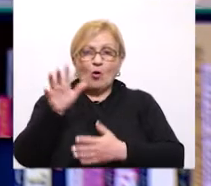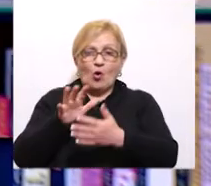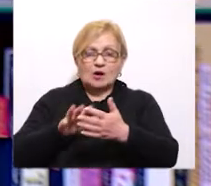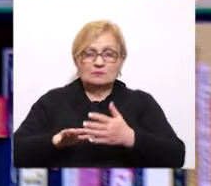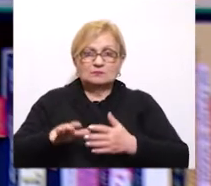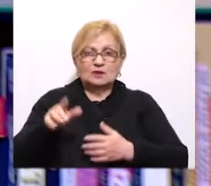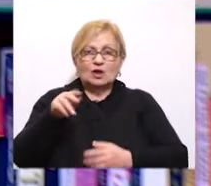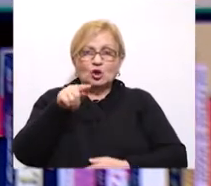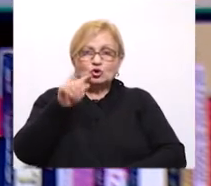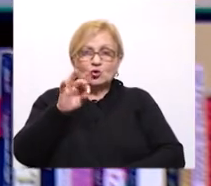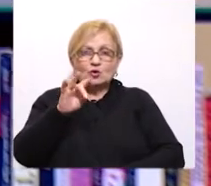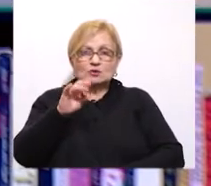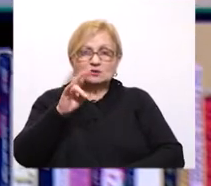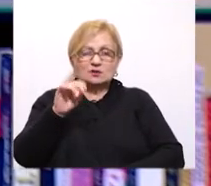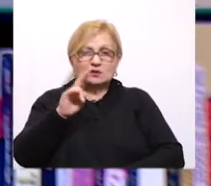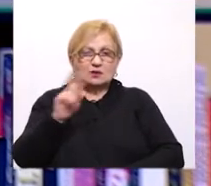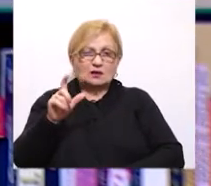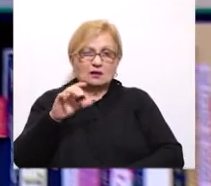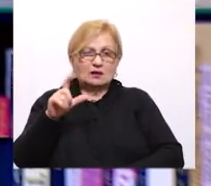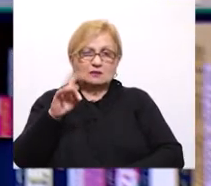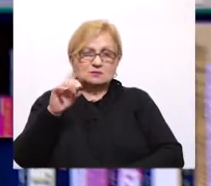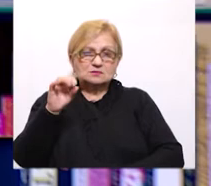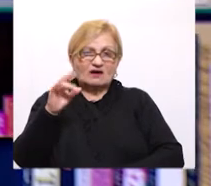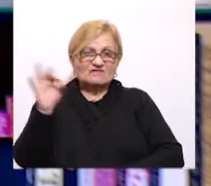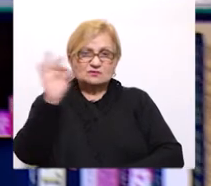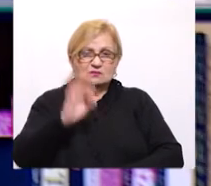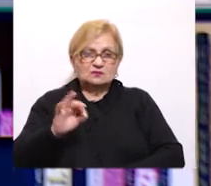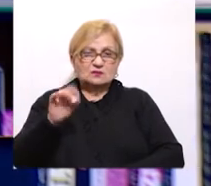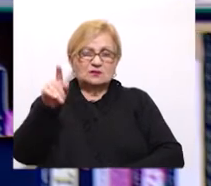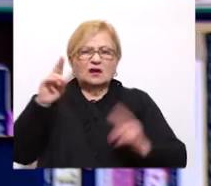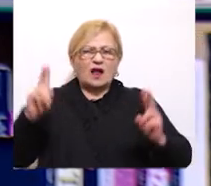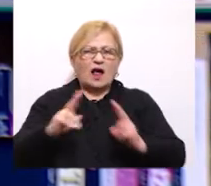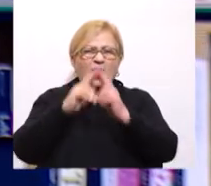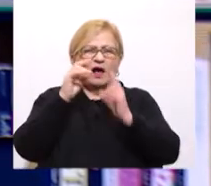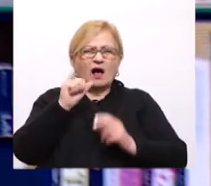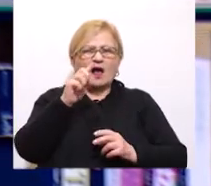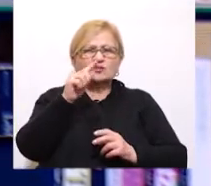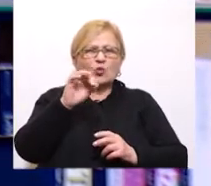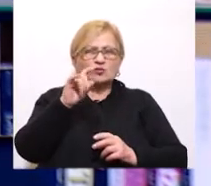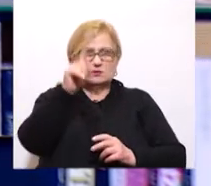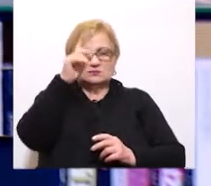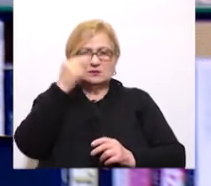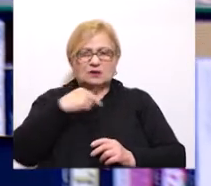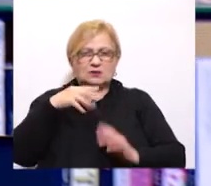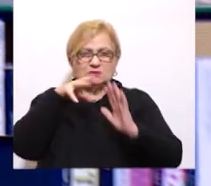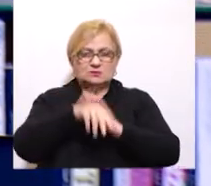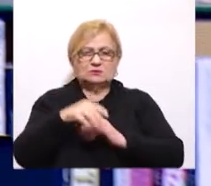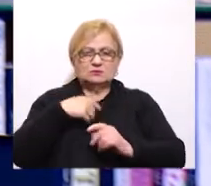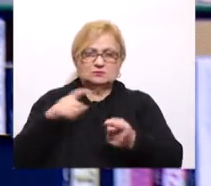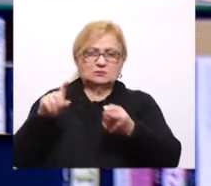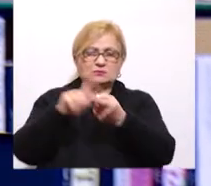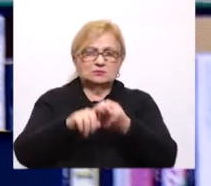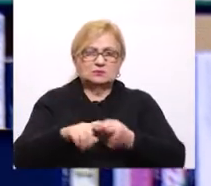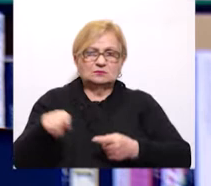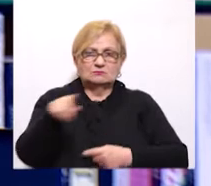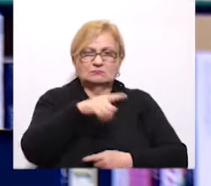ჩვენ ვისაუბრეთ ათონის ივერთა მონასტრისა და იქ აღსრულებული სასწაულის შესახებ. დავუკავშირეთ